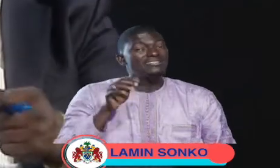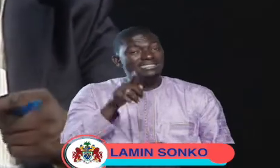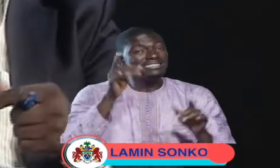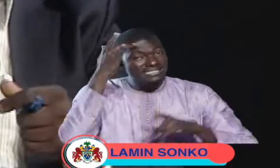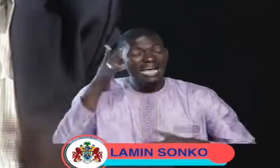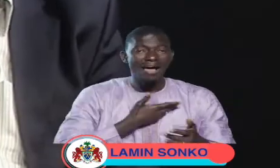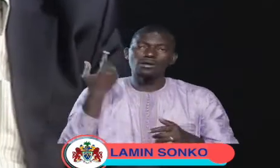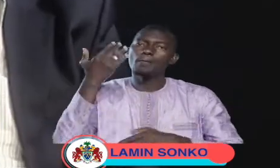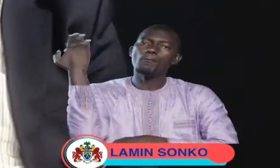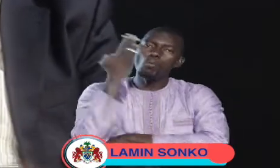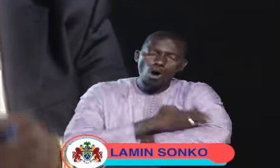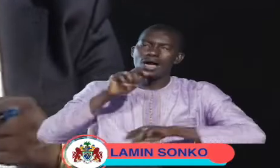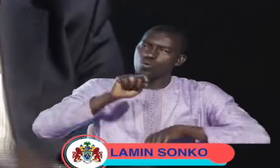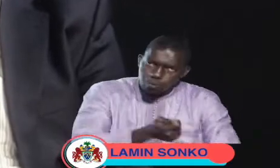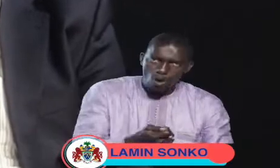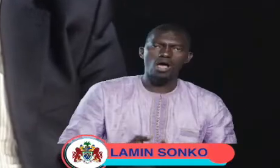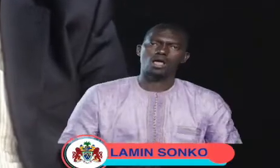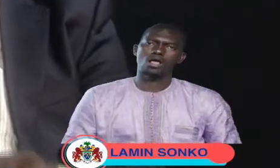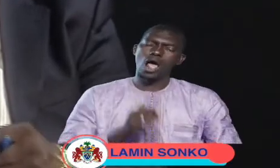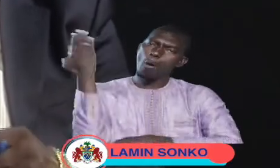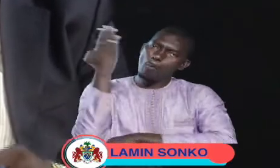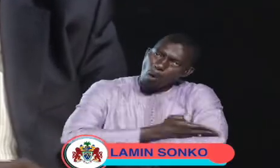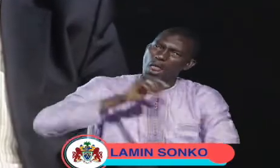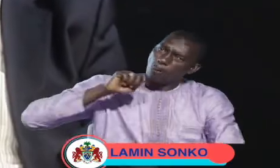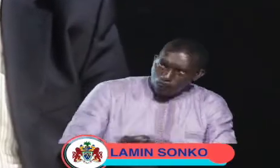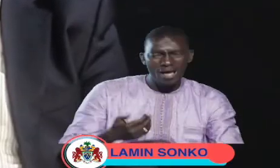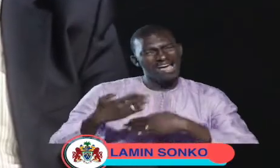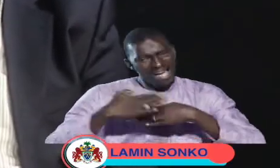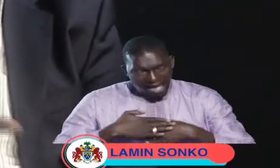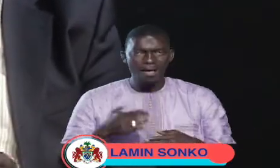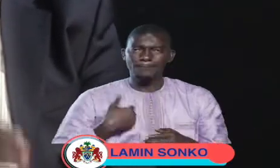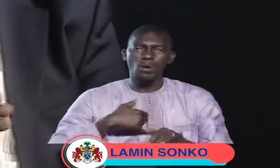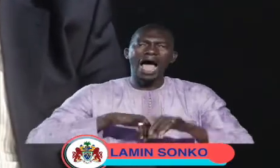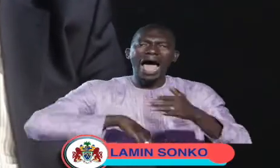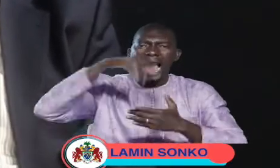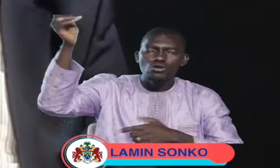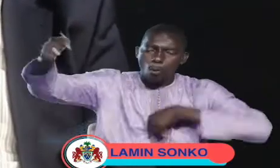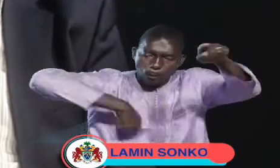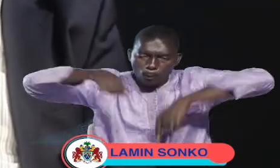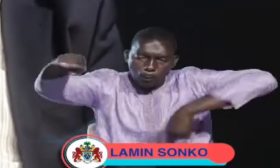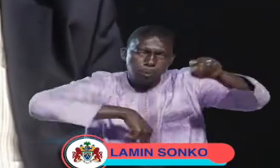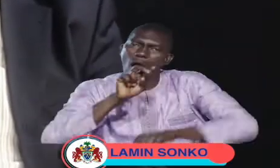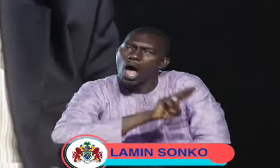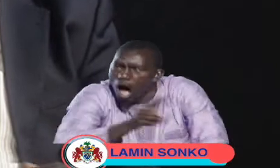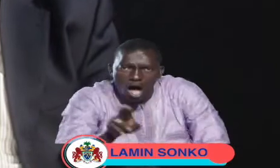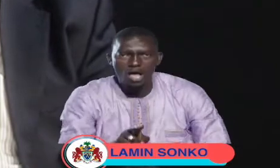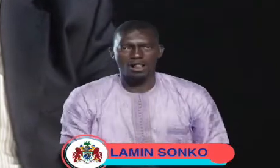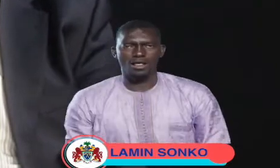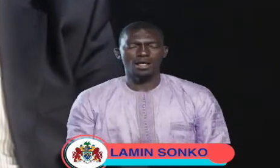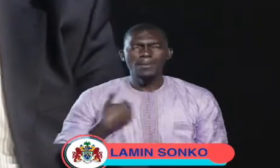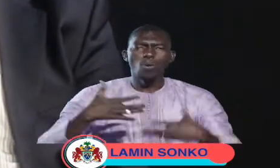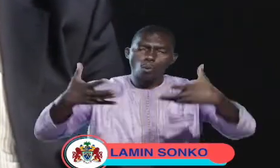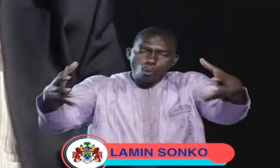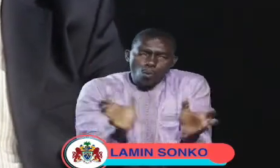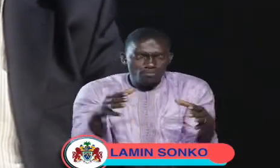ka frontiero le fana soron ni frontiero soron ye mola e bo mola tamo ni ka dum ka finti bo fana talal o fana mul fana ka kafu nyokan